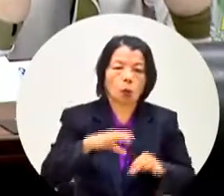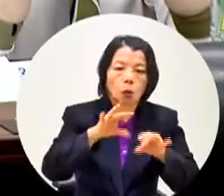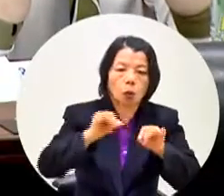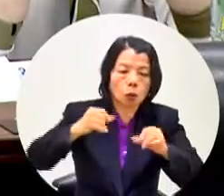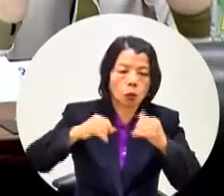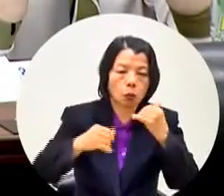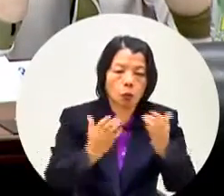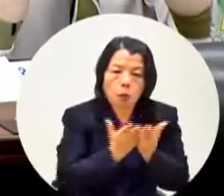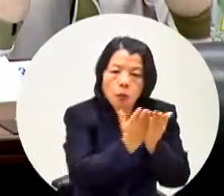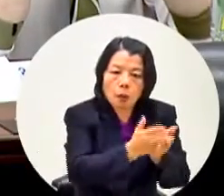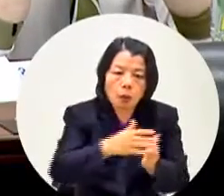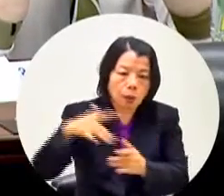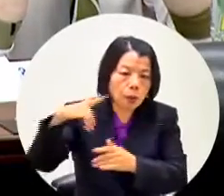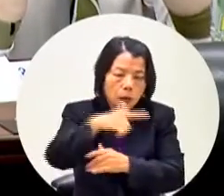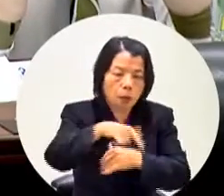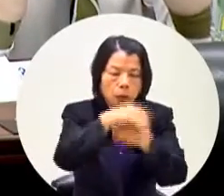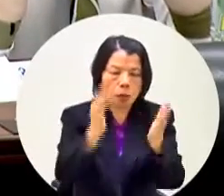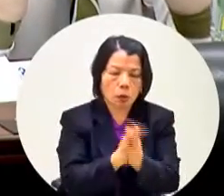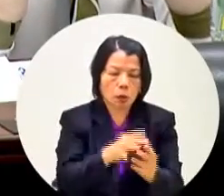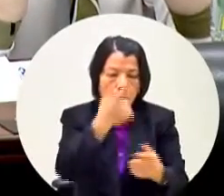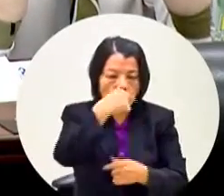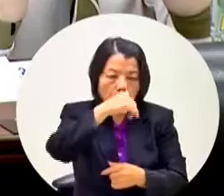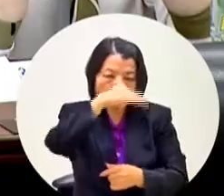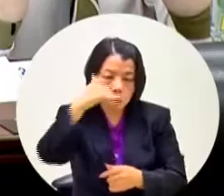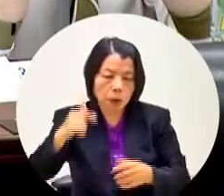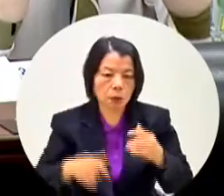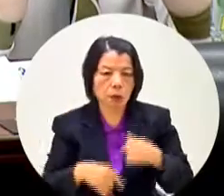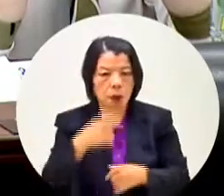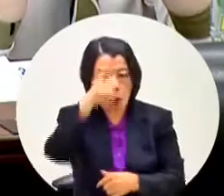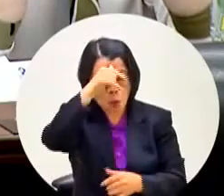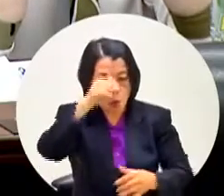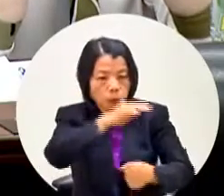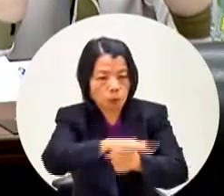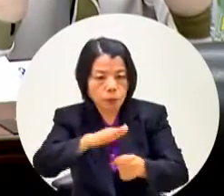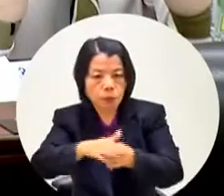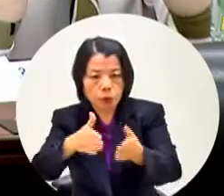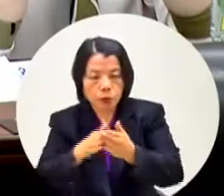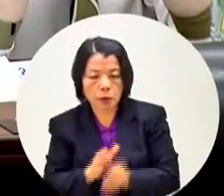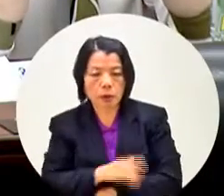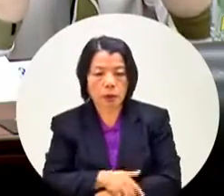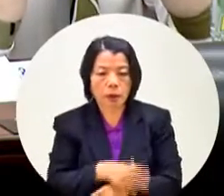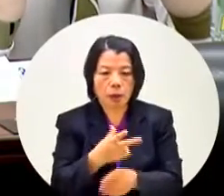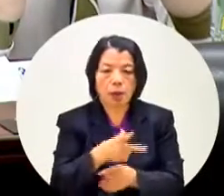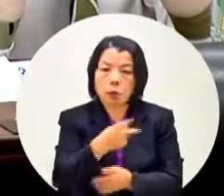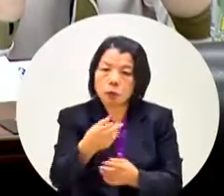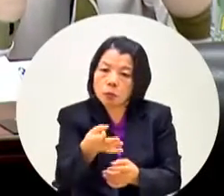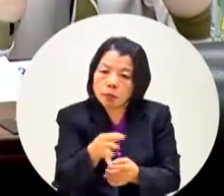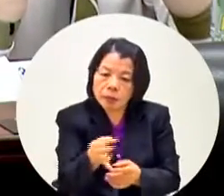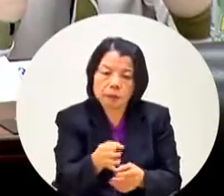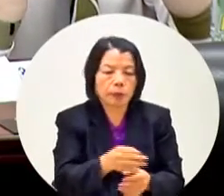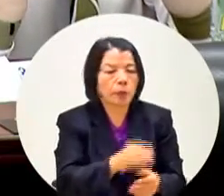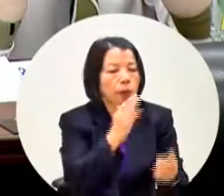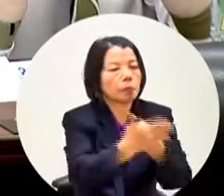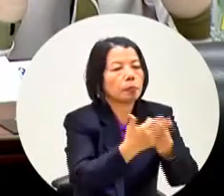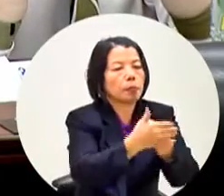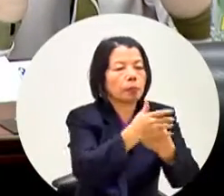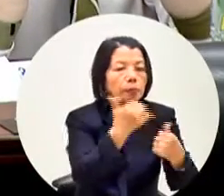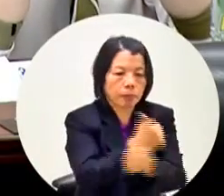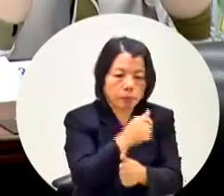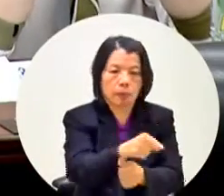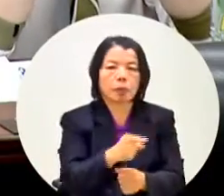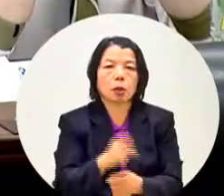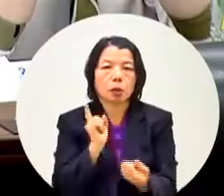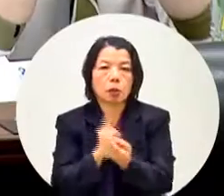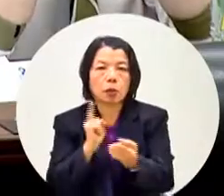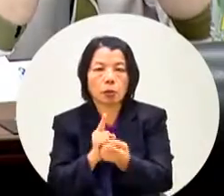好，那目前来说的话，好。那个这个醒村的保留， 好，我觉得对我们冈山地区有非